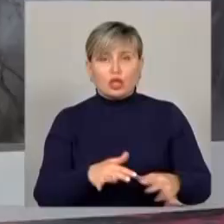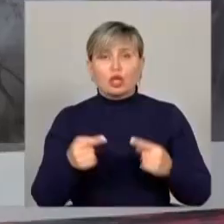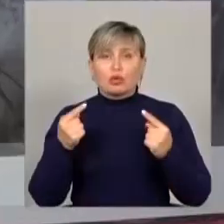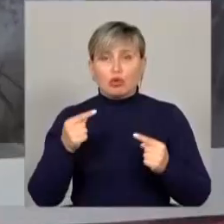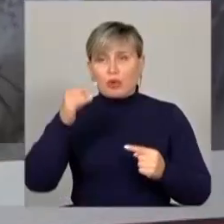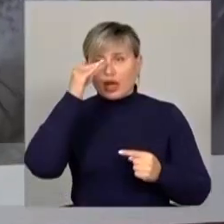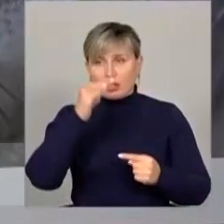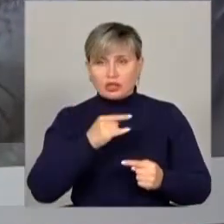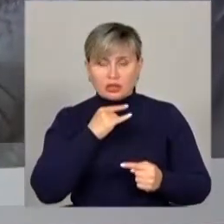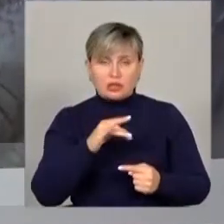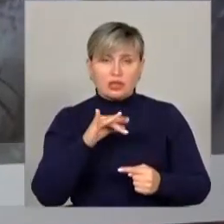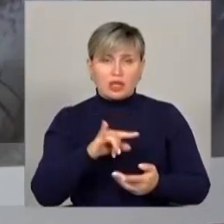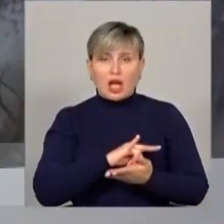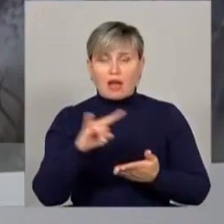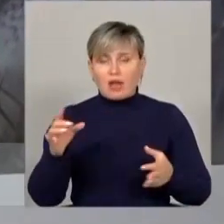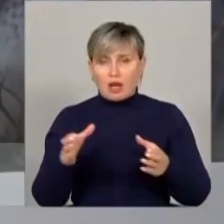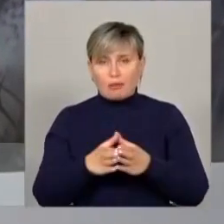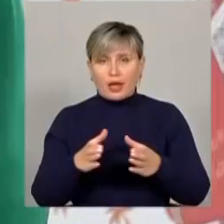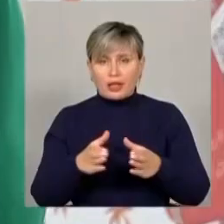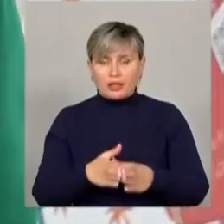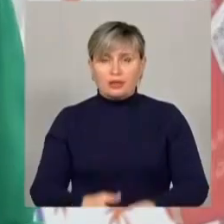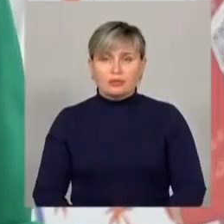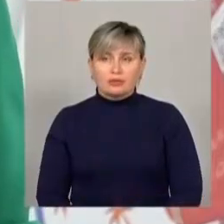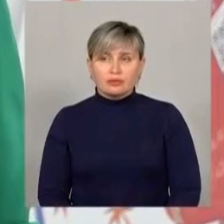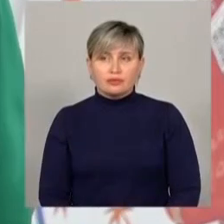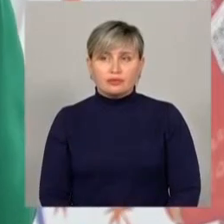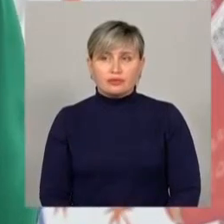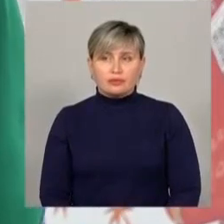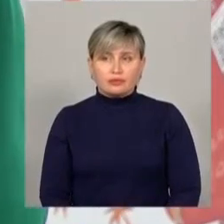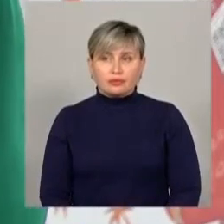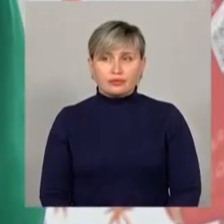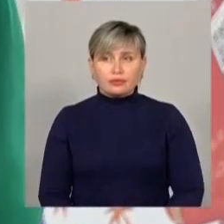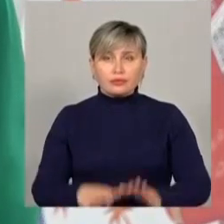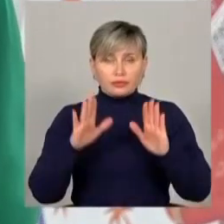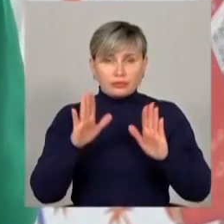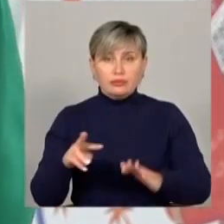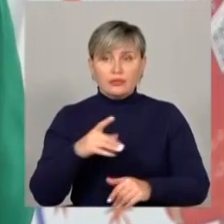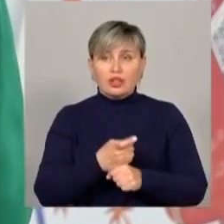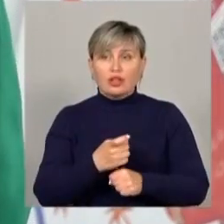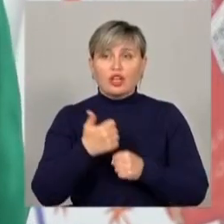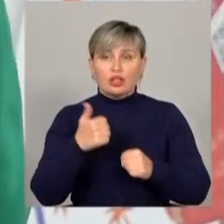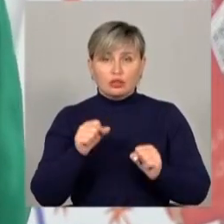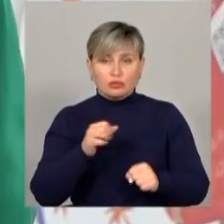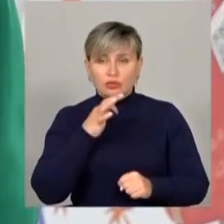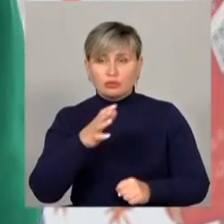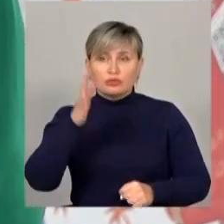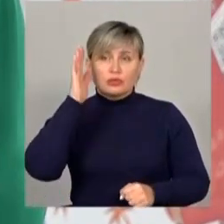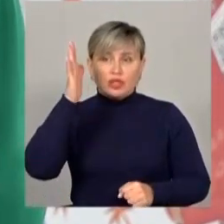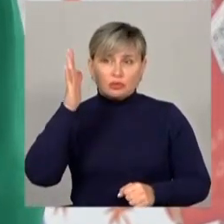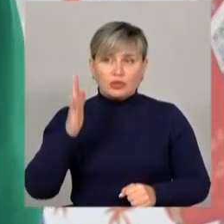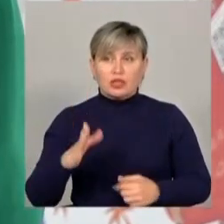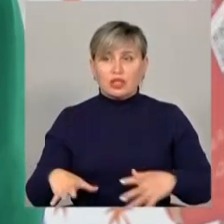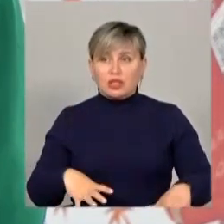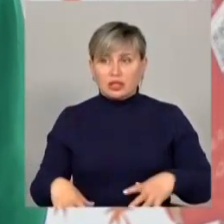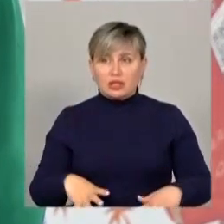отечественные турагентства и авиакомпании выставке Мы очень хорошо можем всегда отследить перспективы рынка